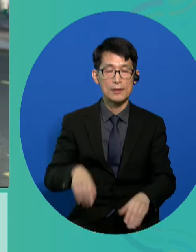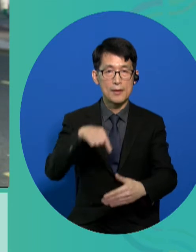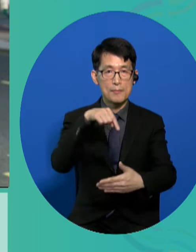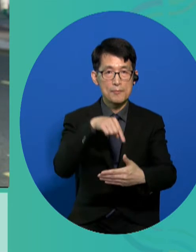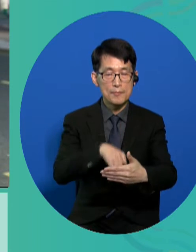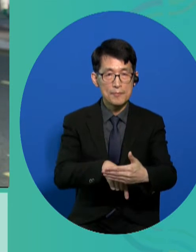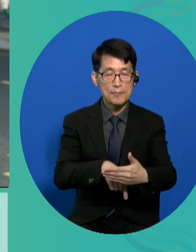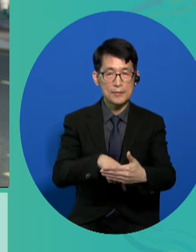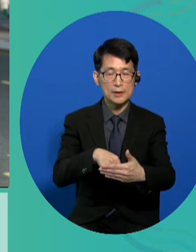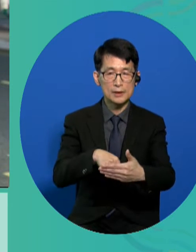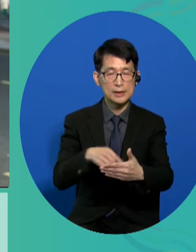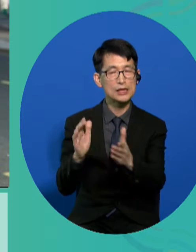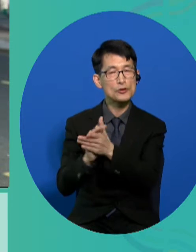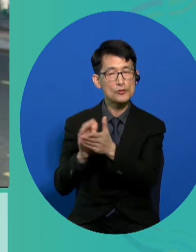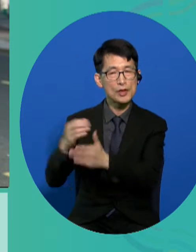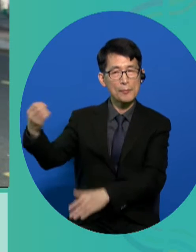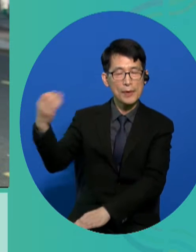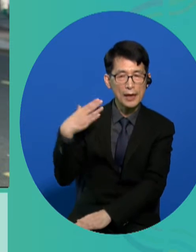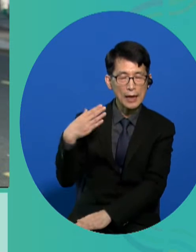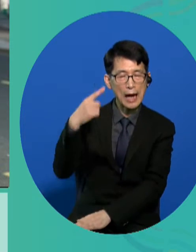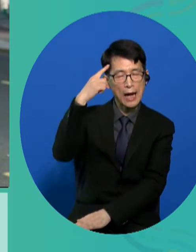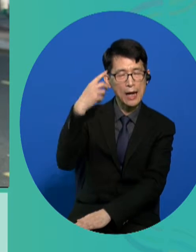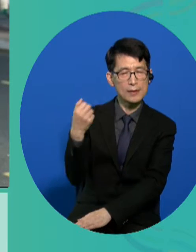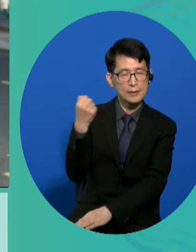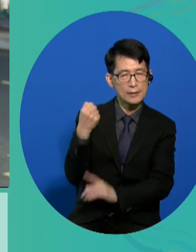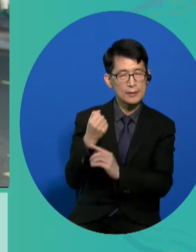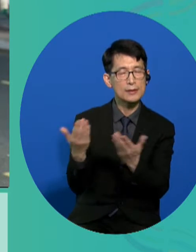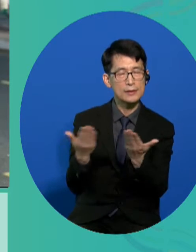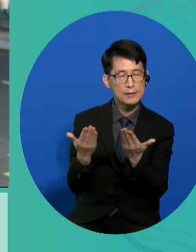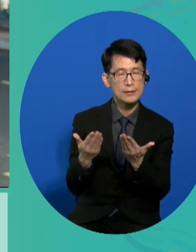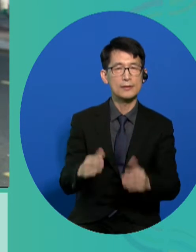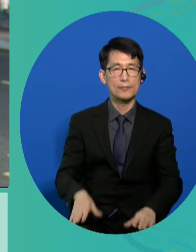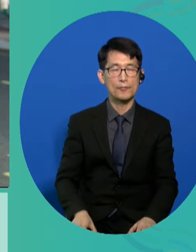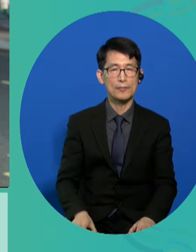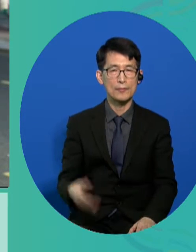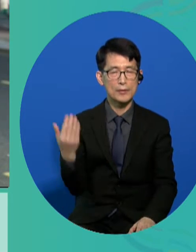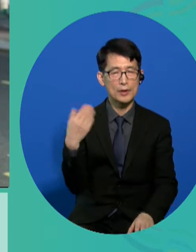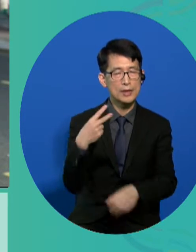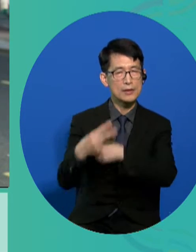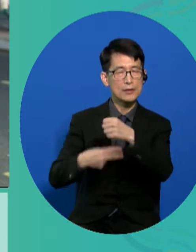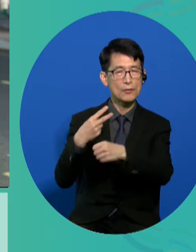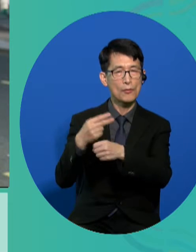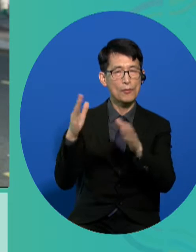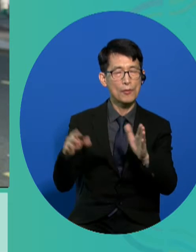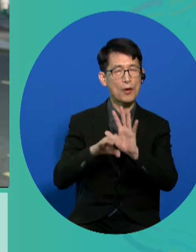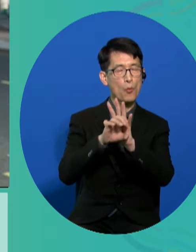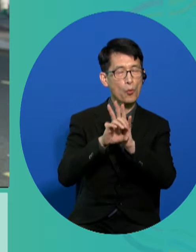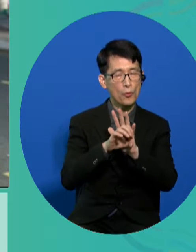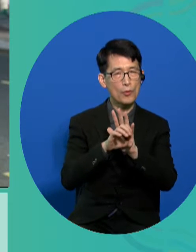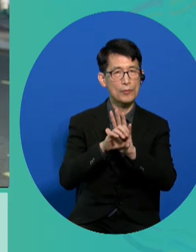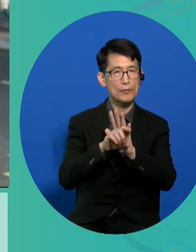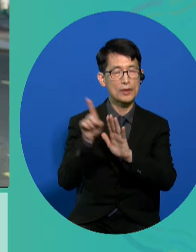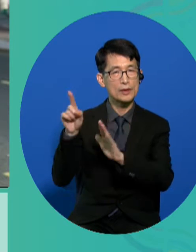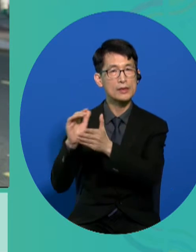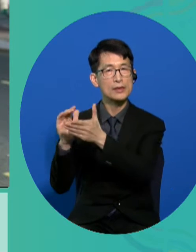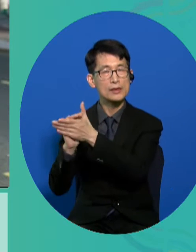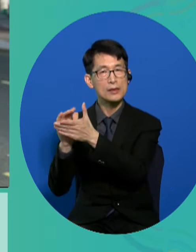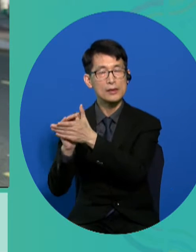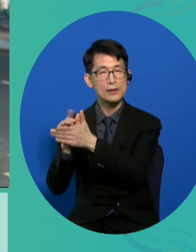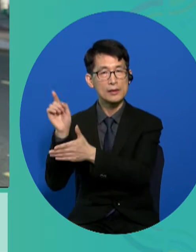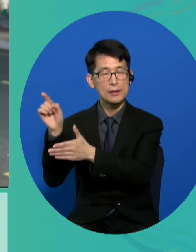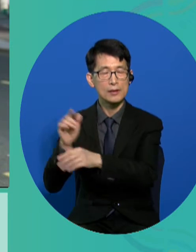깊이 새겨두며 일을 해왔습니다. 특히 지난 2년간의 글로벌 팬데믹 기간 동안에 말이죠. 이 친구는 미국에서 세 번째로 큰 도시인 시카고의